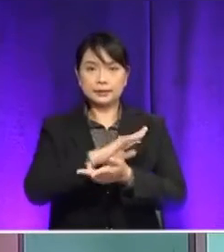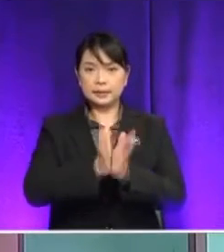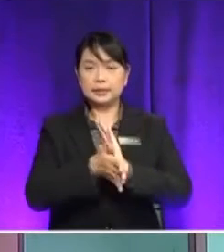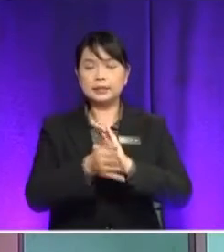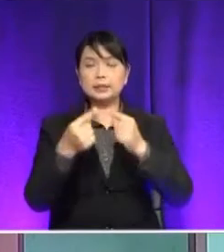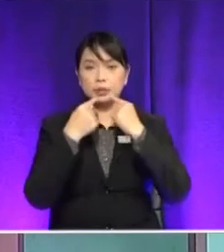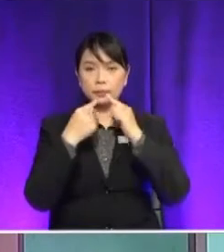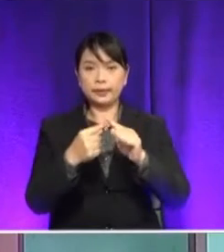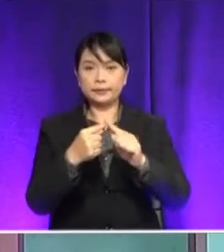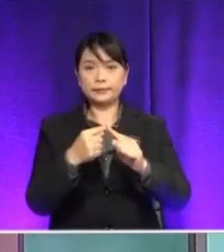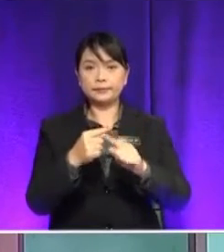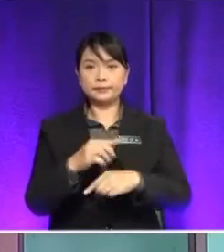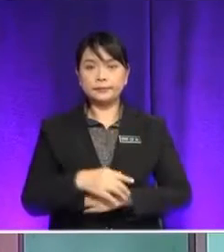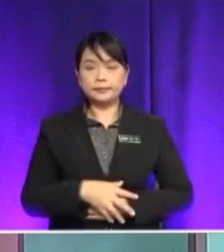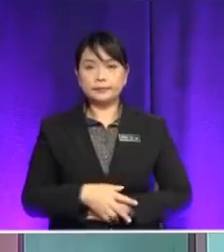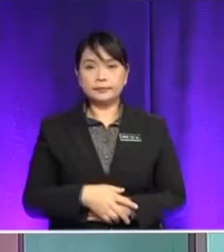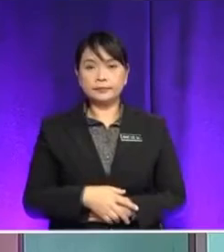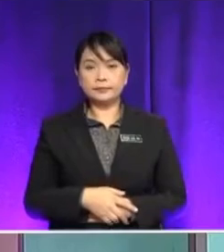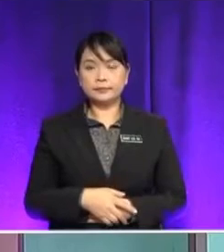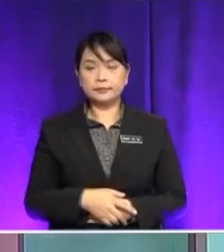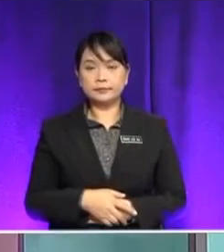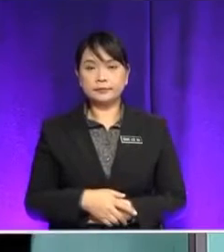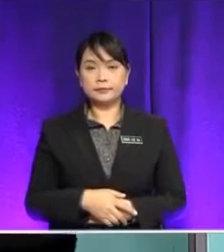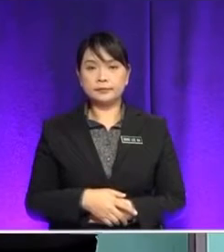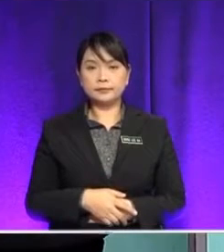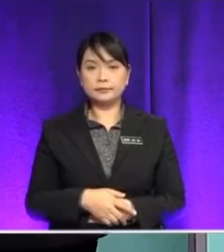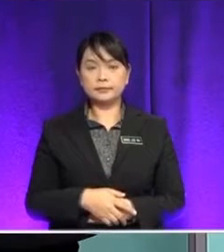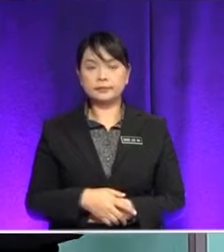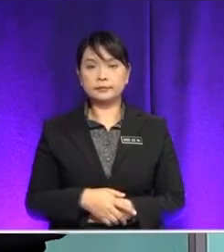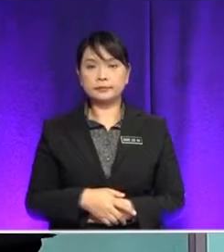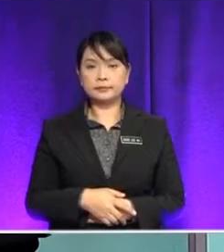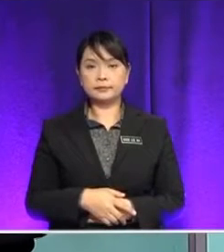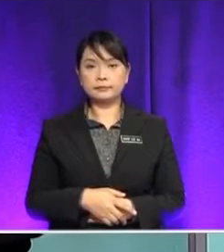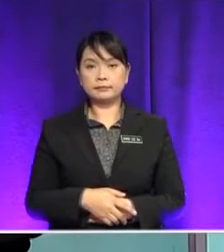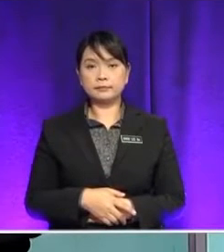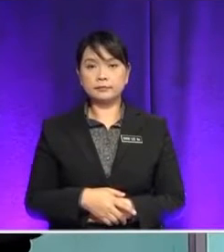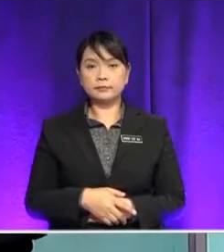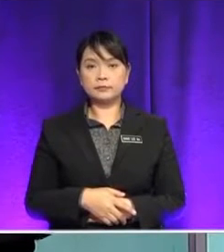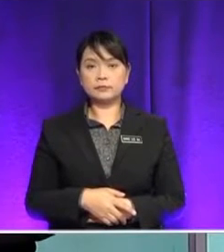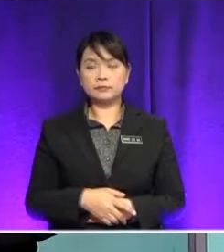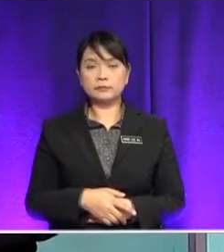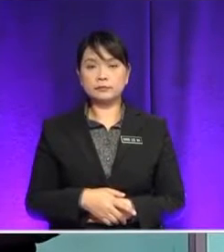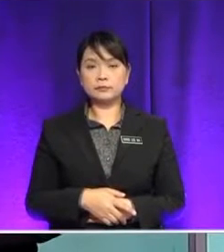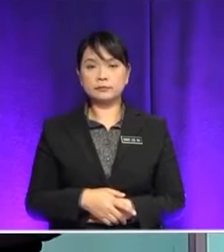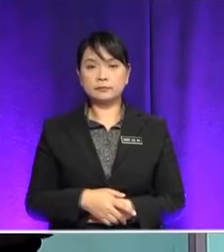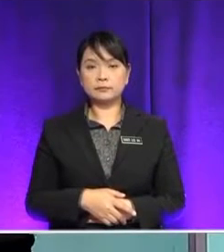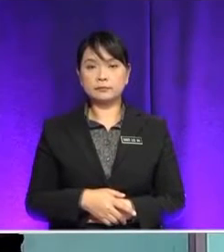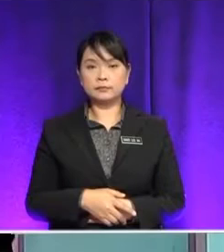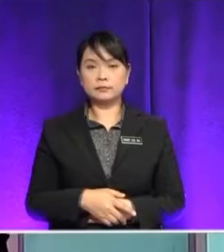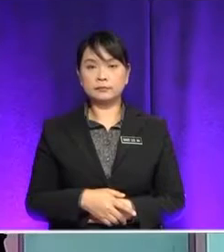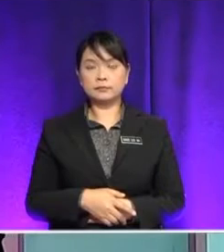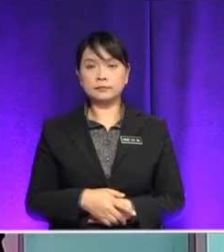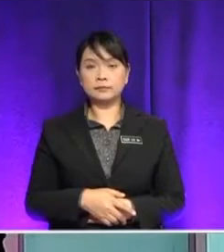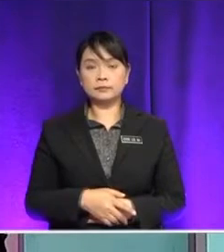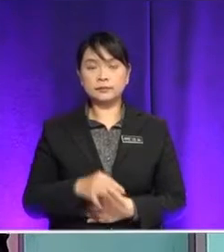make Jadi dua pilihan sama-sama aja bertambah atau berkurang sedikit Tengok ya ini Raisa mendengar make